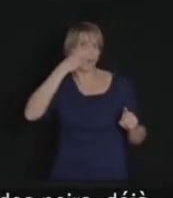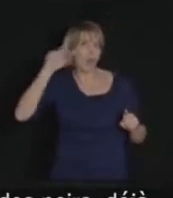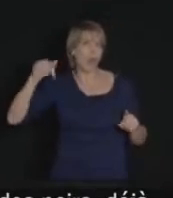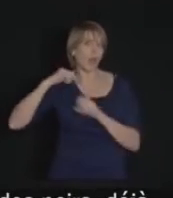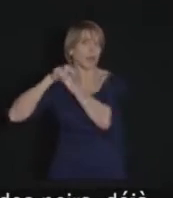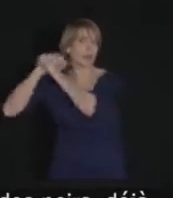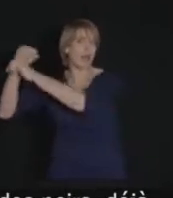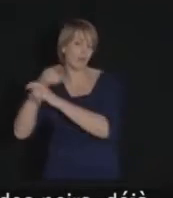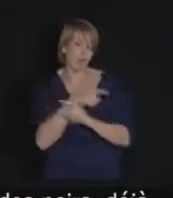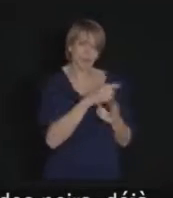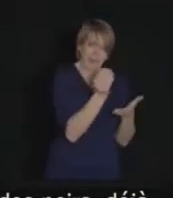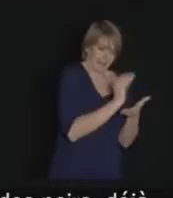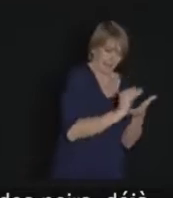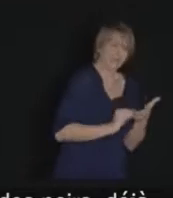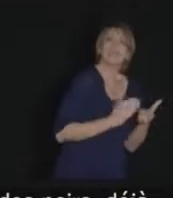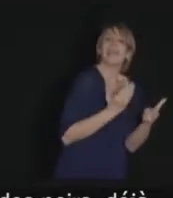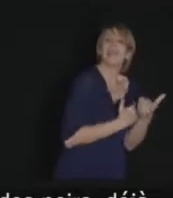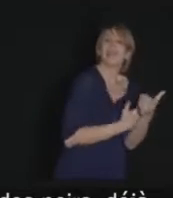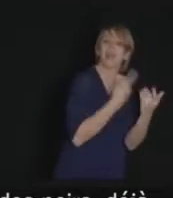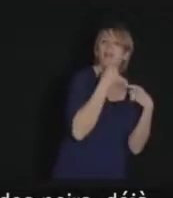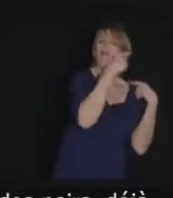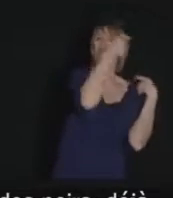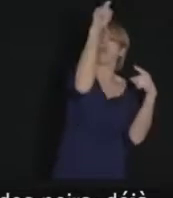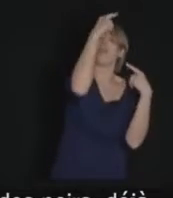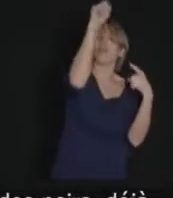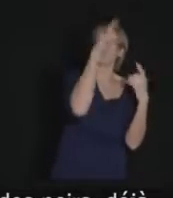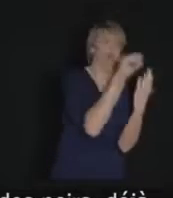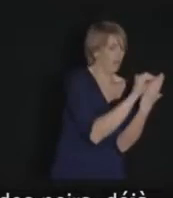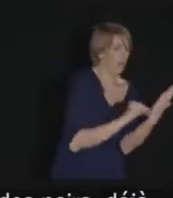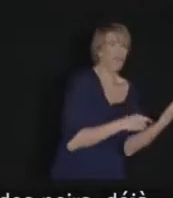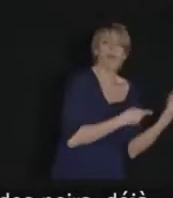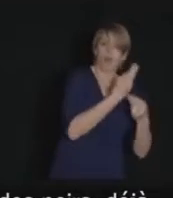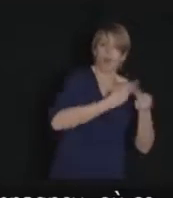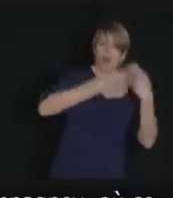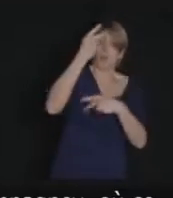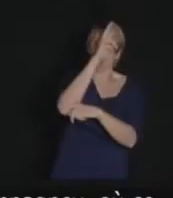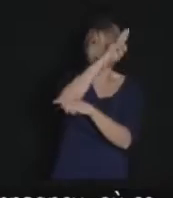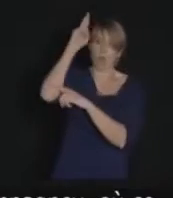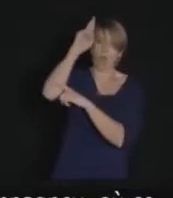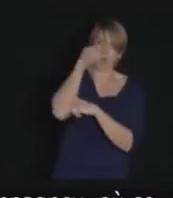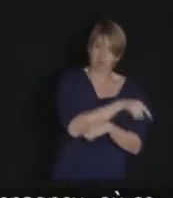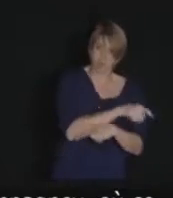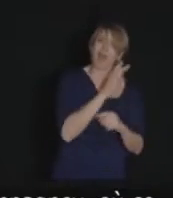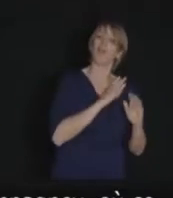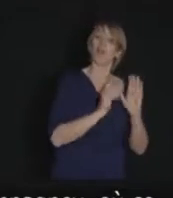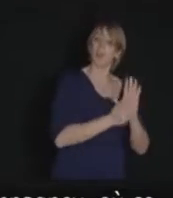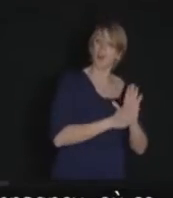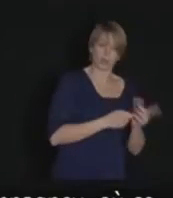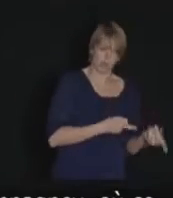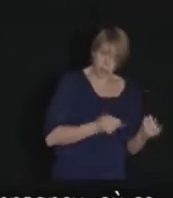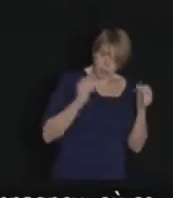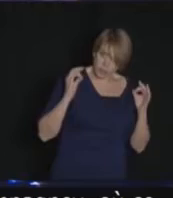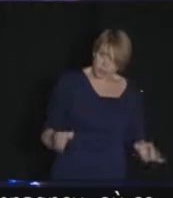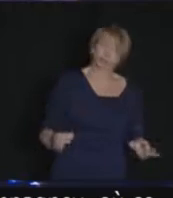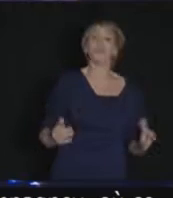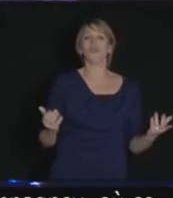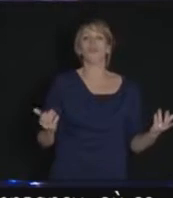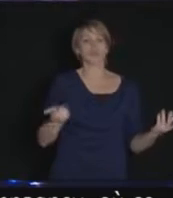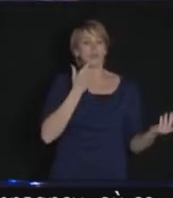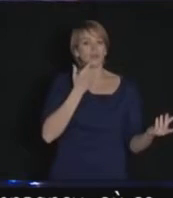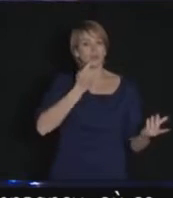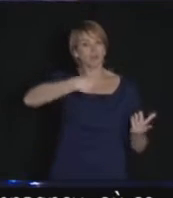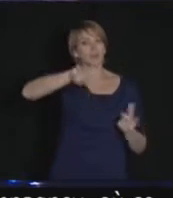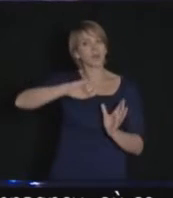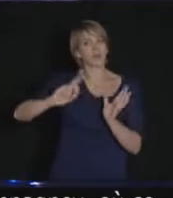à l'autre bout du monde et qui souffraient, et c'est ça qu'ils ont pensé à aller dire au roi dans leur cahier de doléances, ça suffit. Eh bien, nous